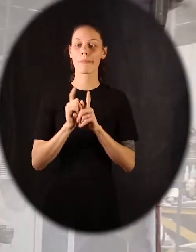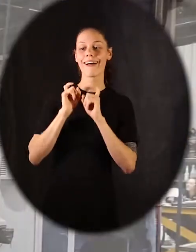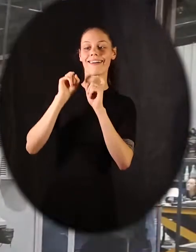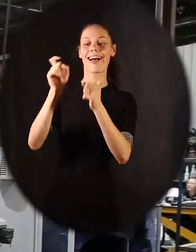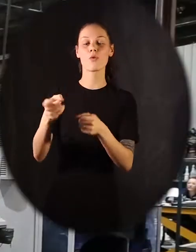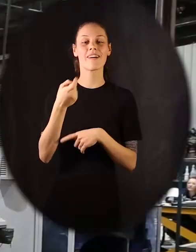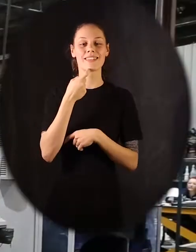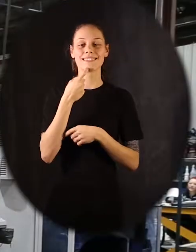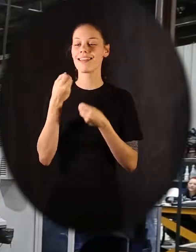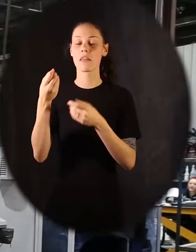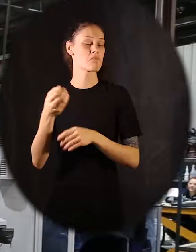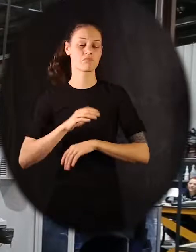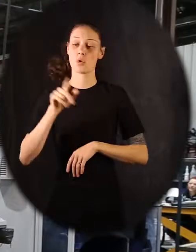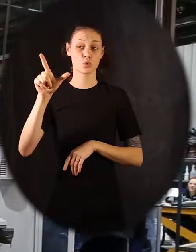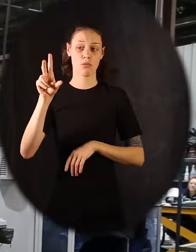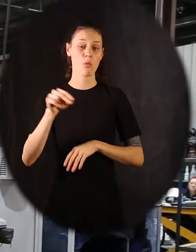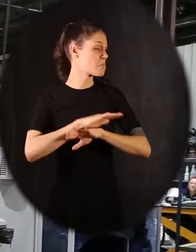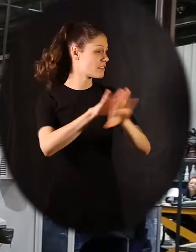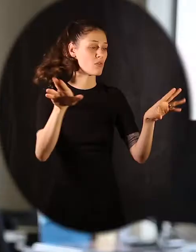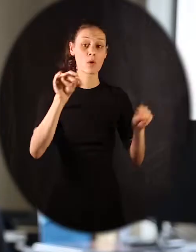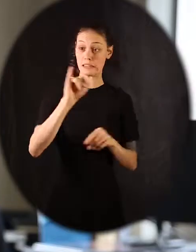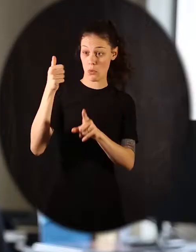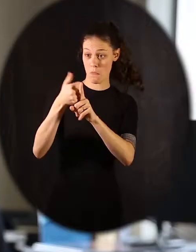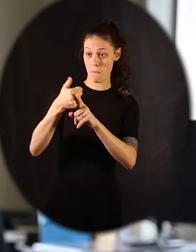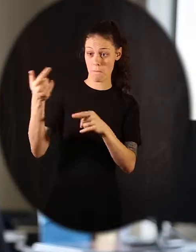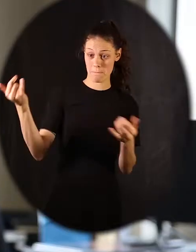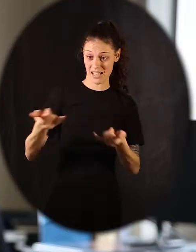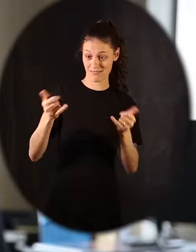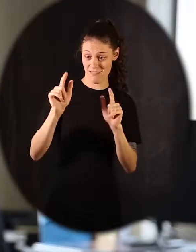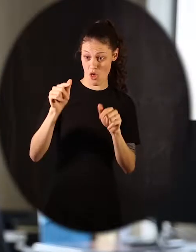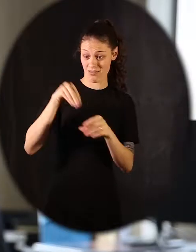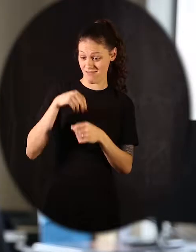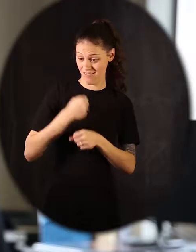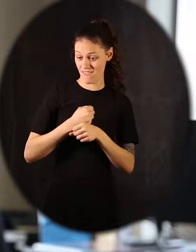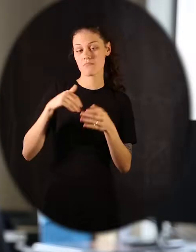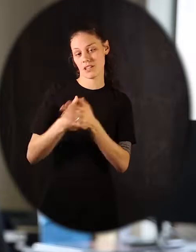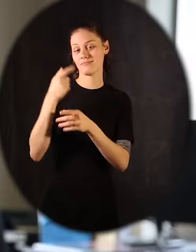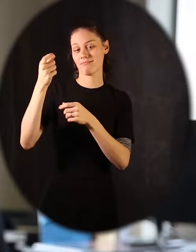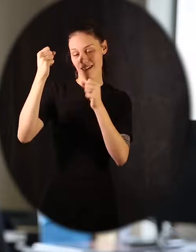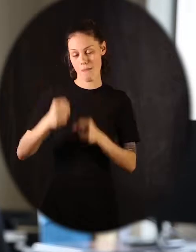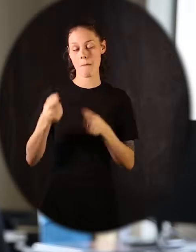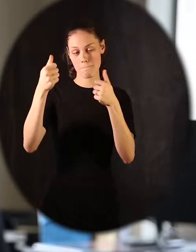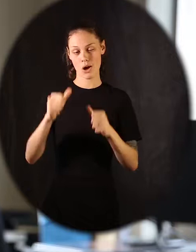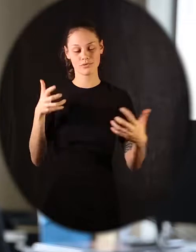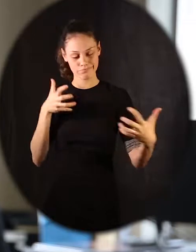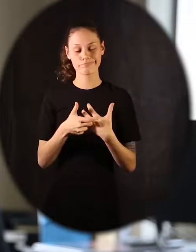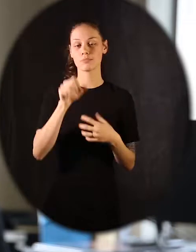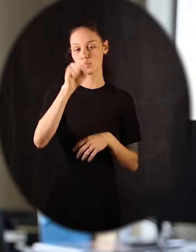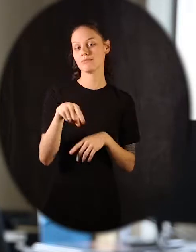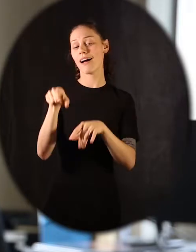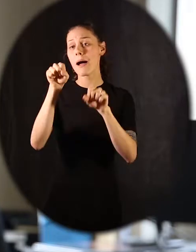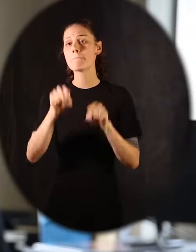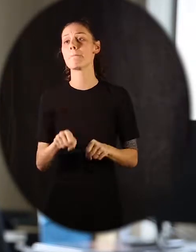à Lucien ou à personne ici. Hein. Et s'il est là, c'est parce qu'il a, il est capable de remplir son poste, puis qu'il est capable